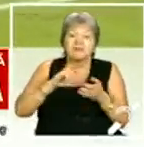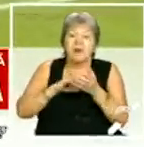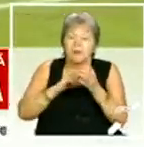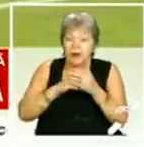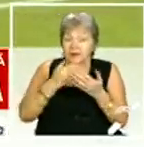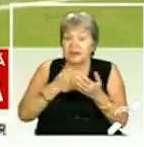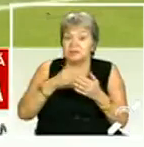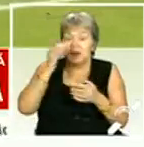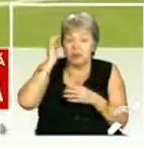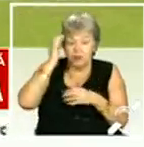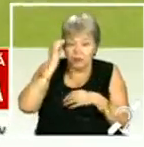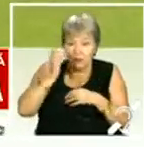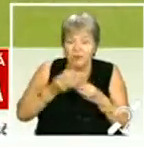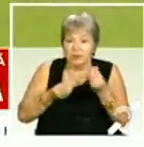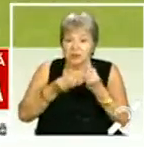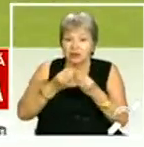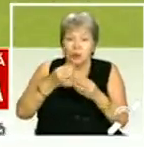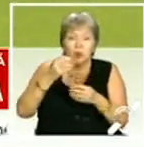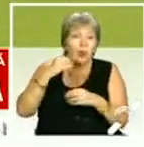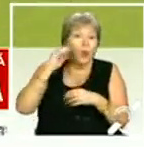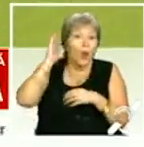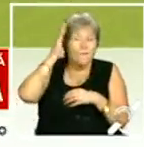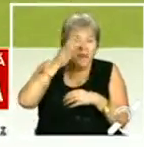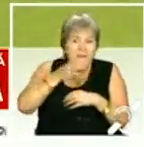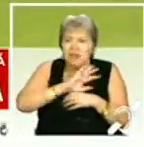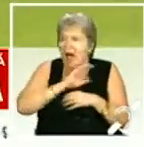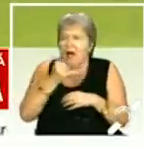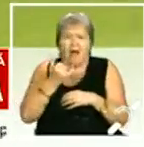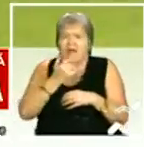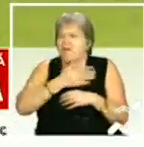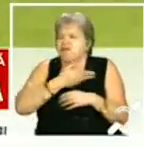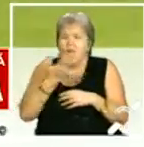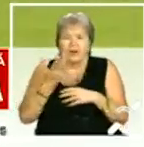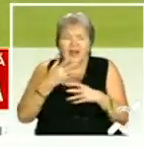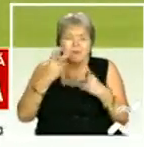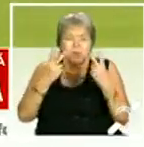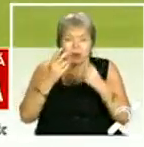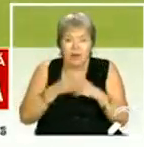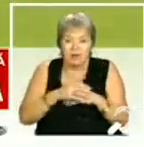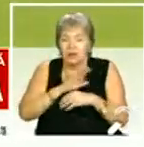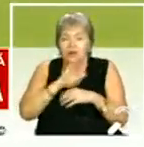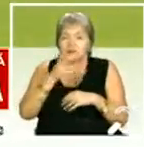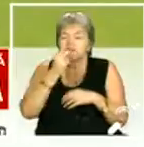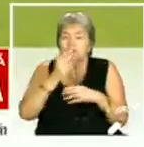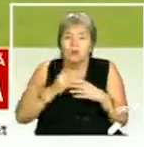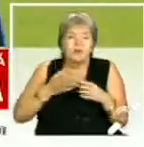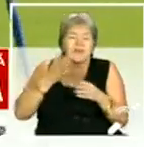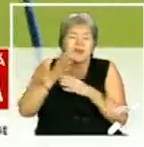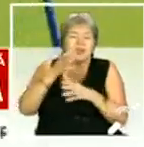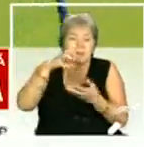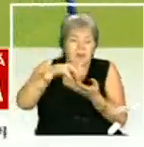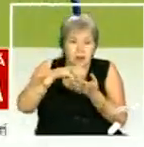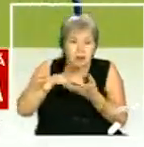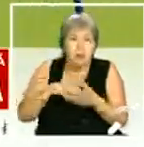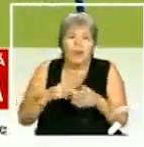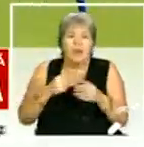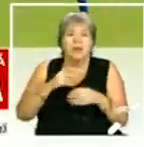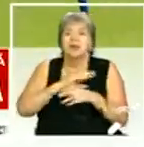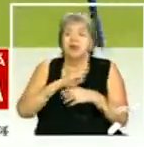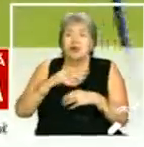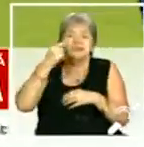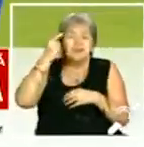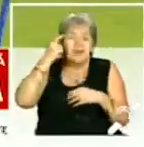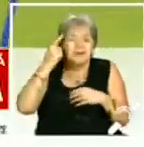Belgia, care practic a devenit extrem de importantă. Toată lumea vorbește de calificare, toată lumea din țară se gândește la o